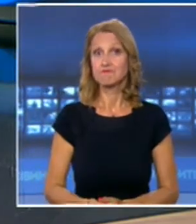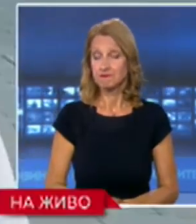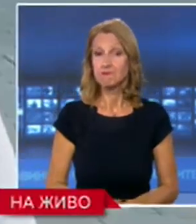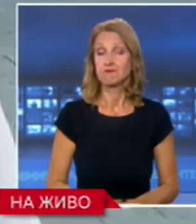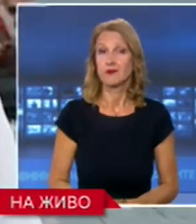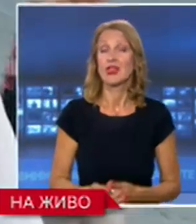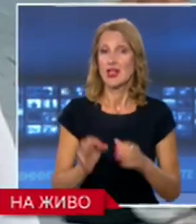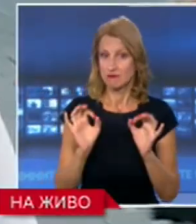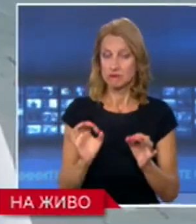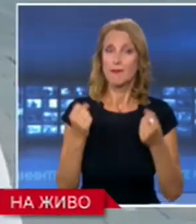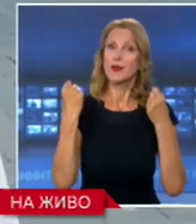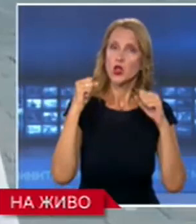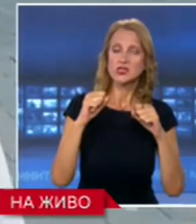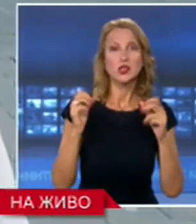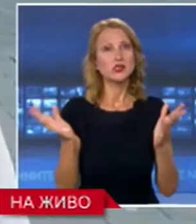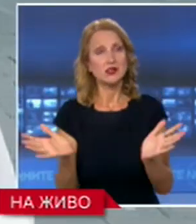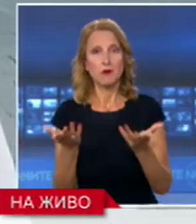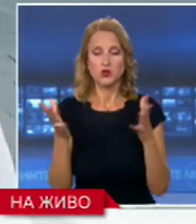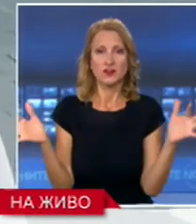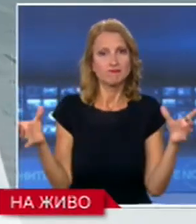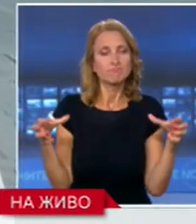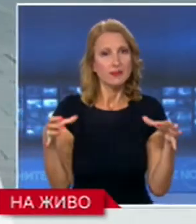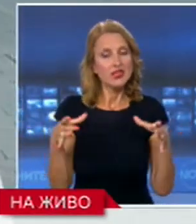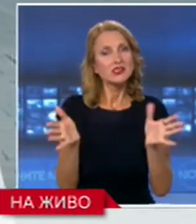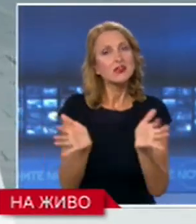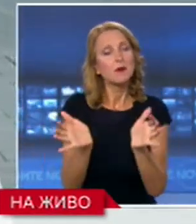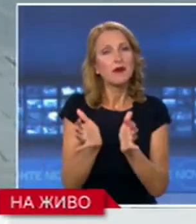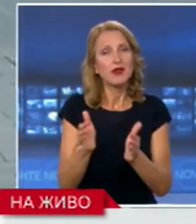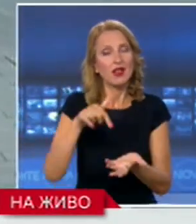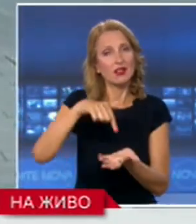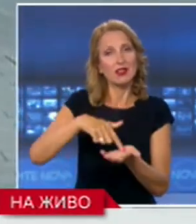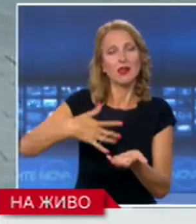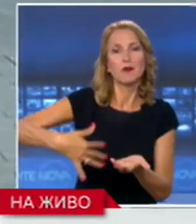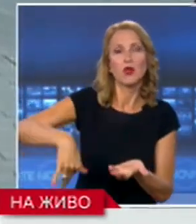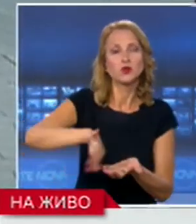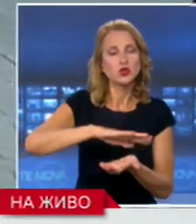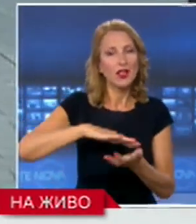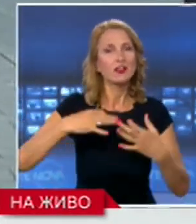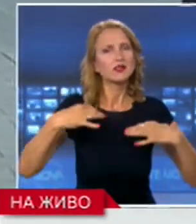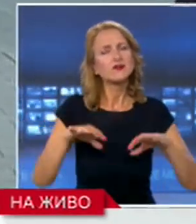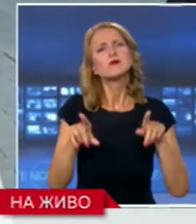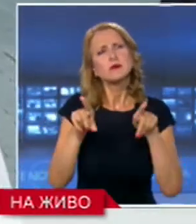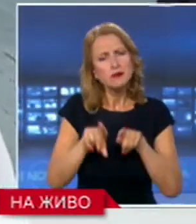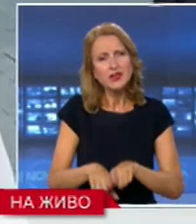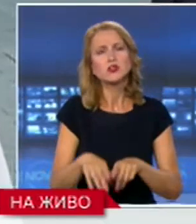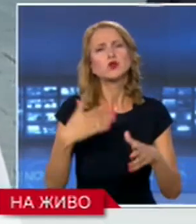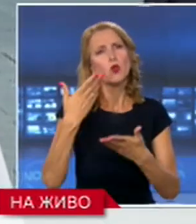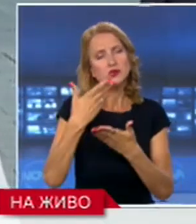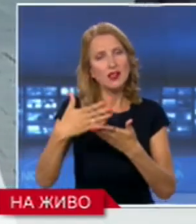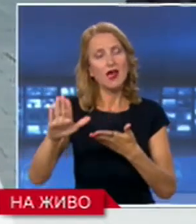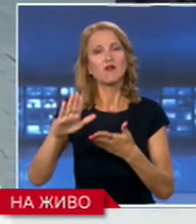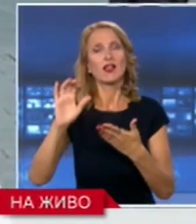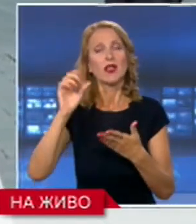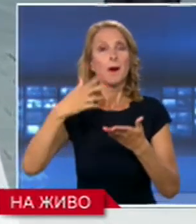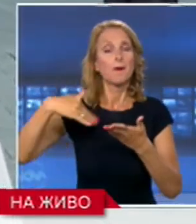Добър вечер. Протестиращите започват да се събират на площад Независимост. Исканите остават същите. Оставка на правителството и